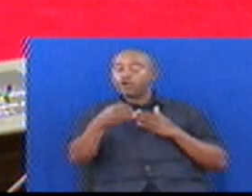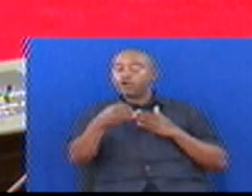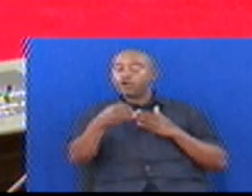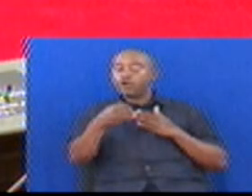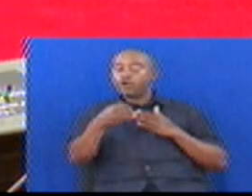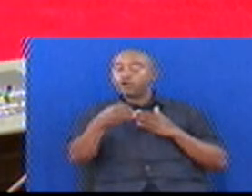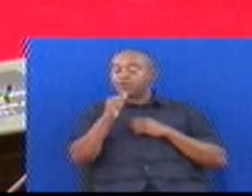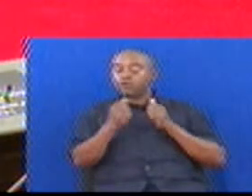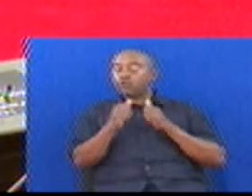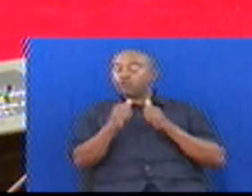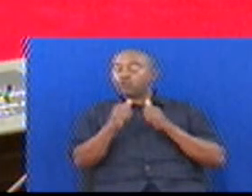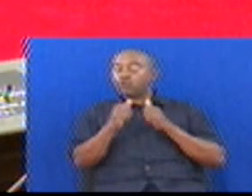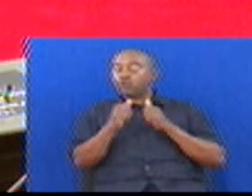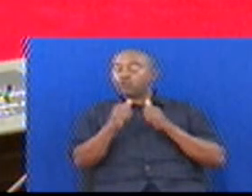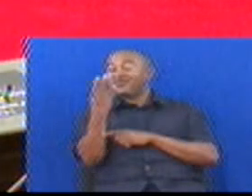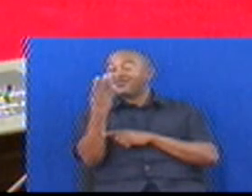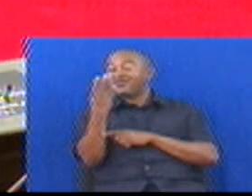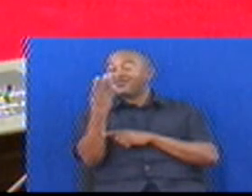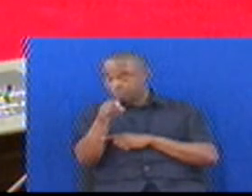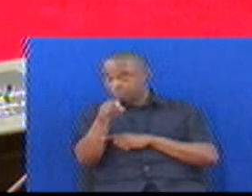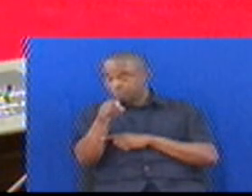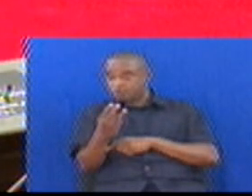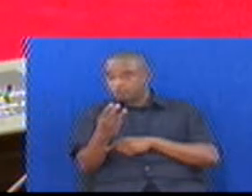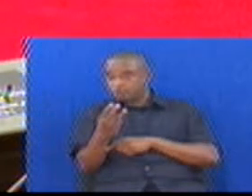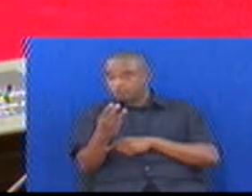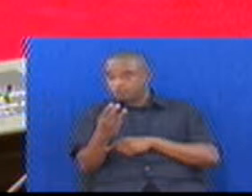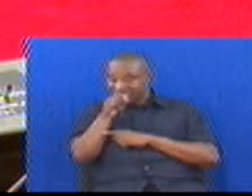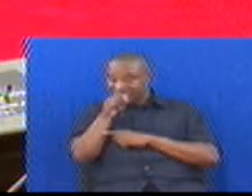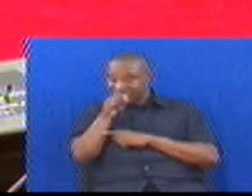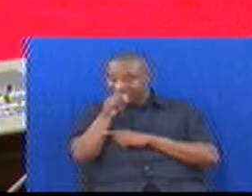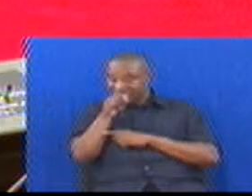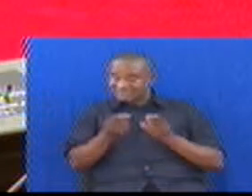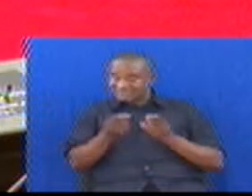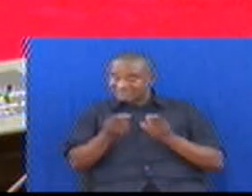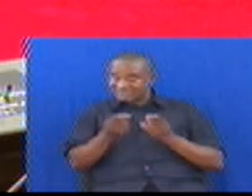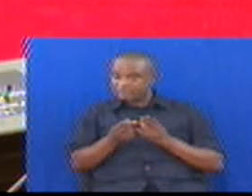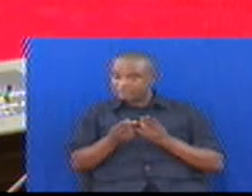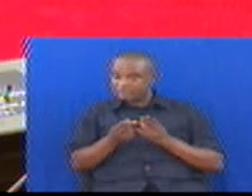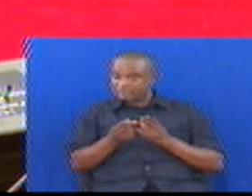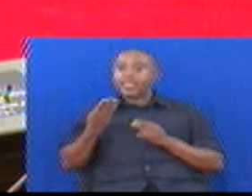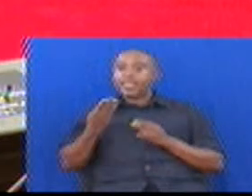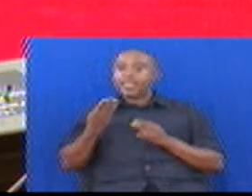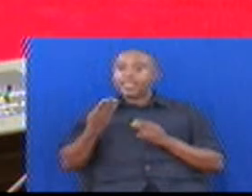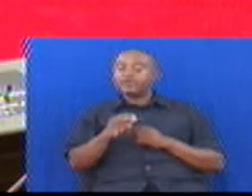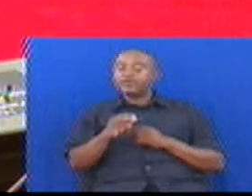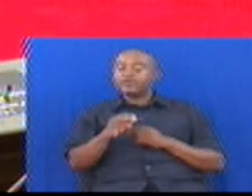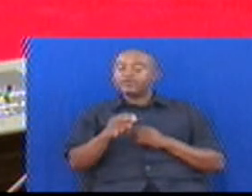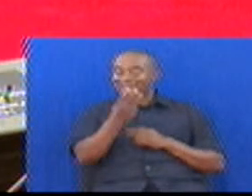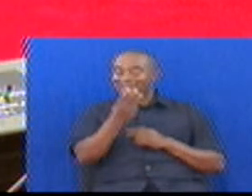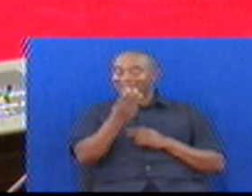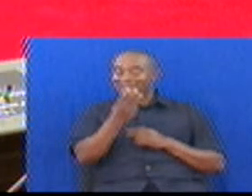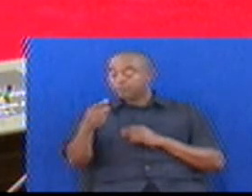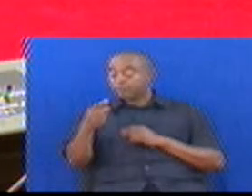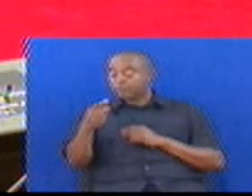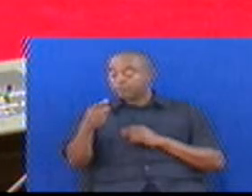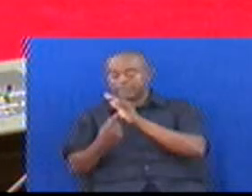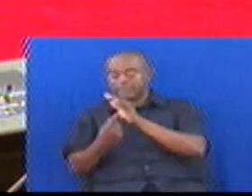milioni 14.3 sawa na shilingi bilioni